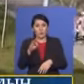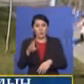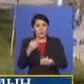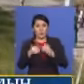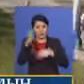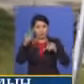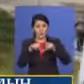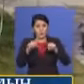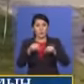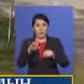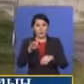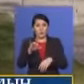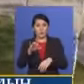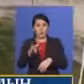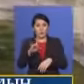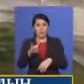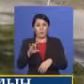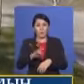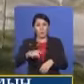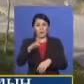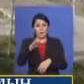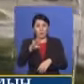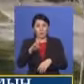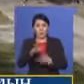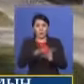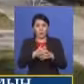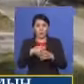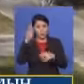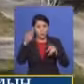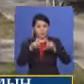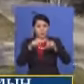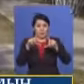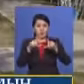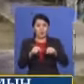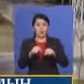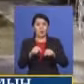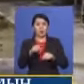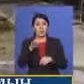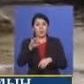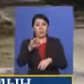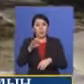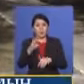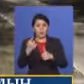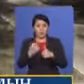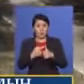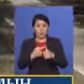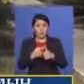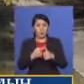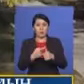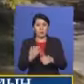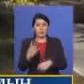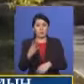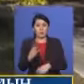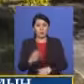орта мектебіне Мағжан Жұмабаевтың Жамбыл ауданындағы Преснов жалпы орта білім беру ұйымына жерлесіміз Қожаберген Жыраудың есімі берілді.